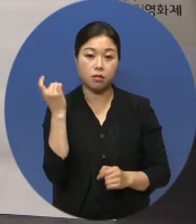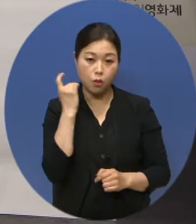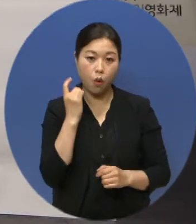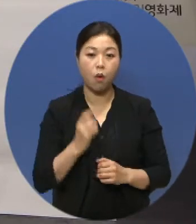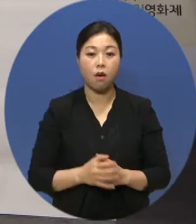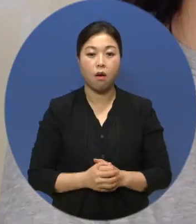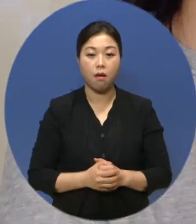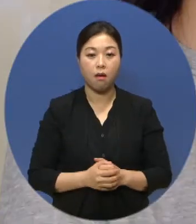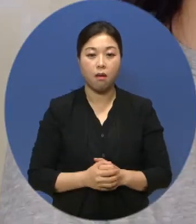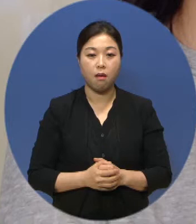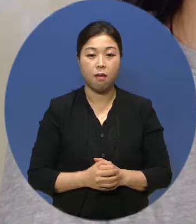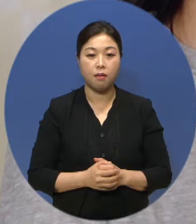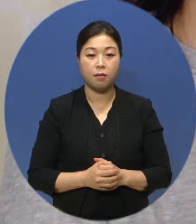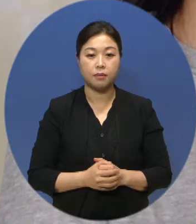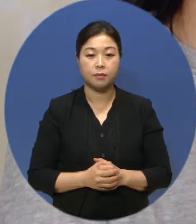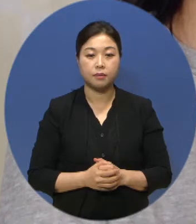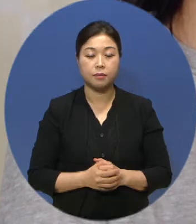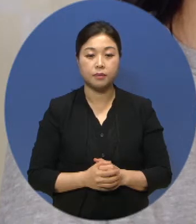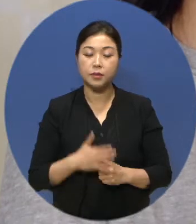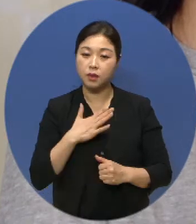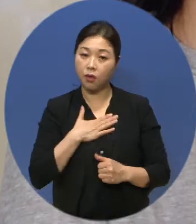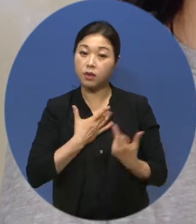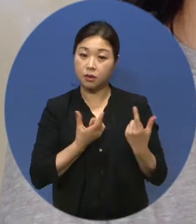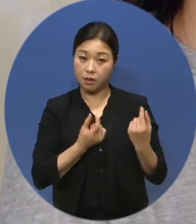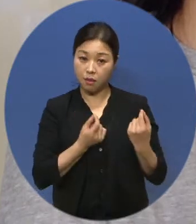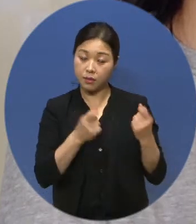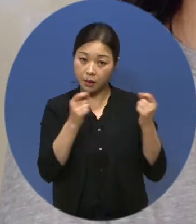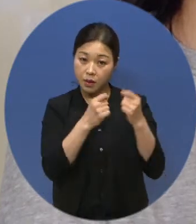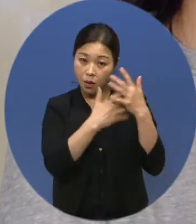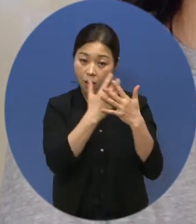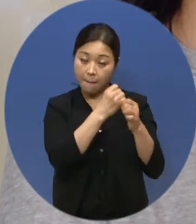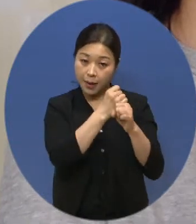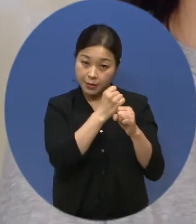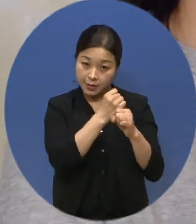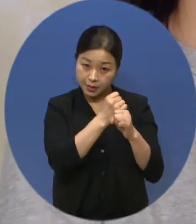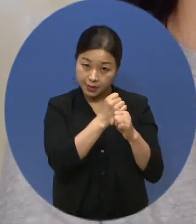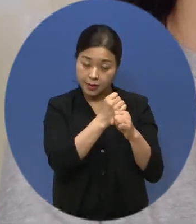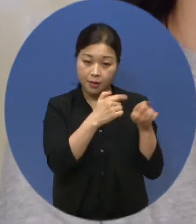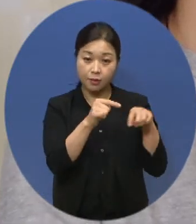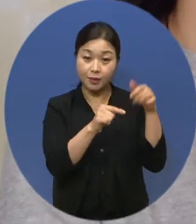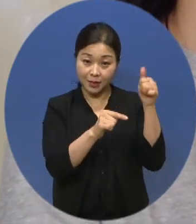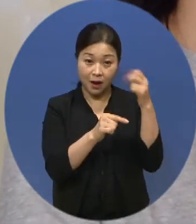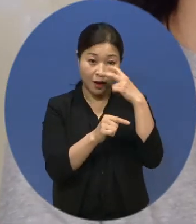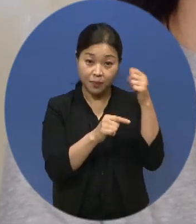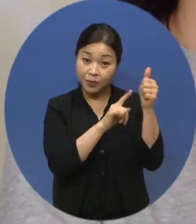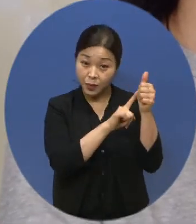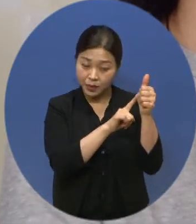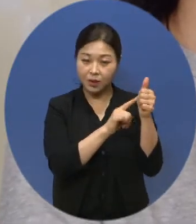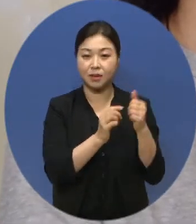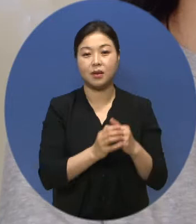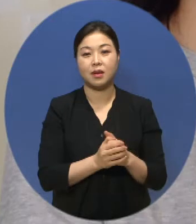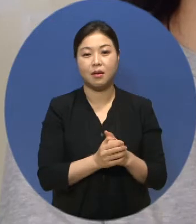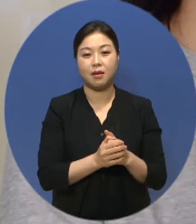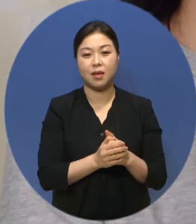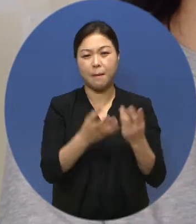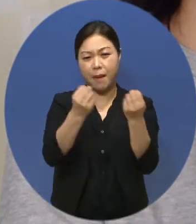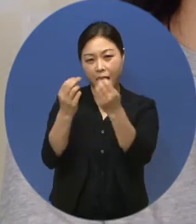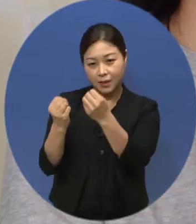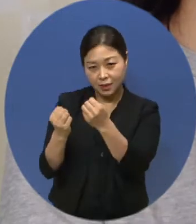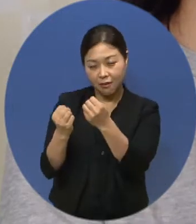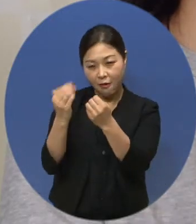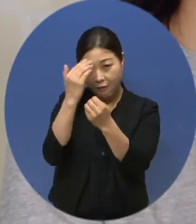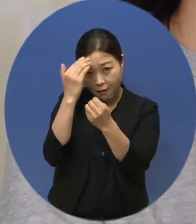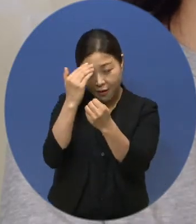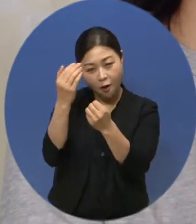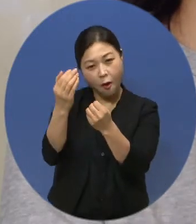듣고 사실 저같이 이제 단편 영화를 만드는 연출자들은 이렇게 많은 관객들을 만나고 싶어하는